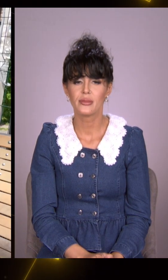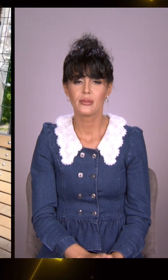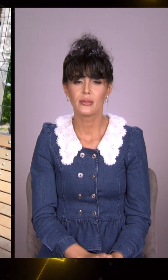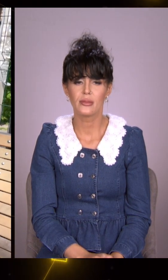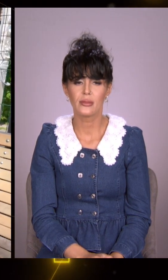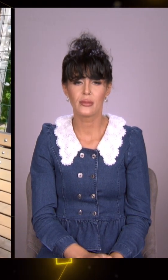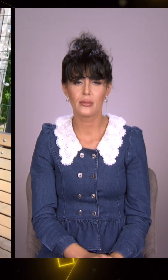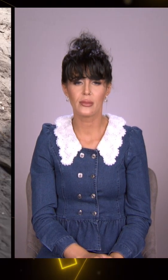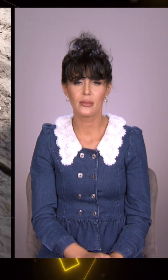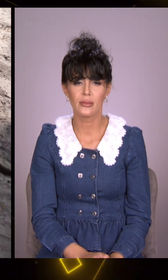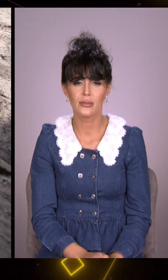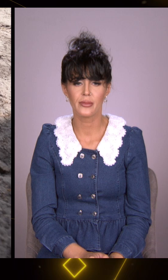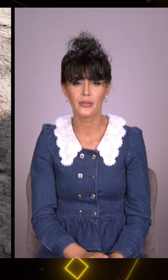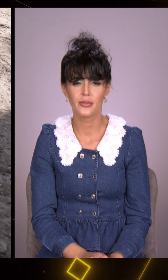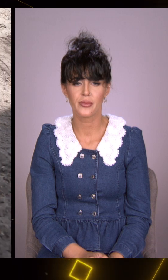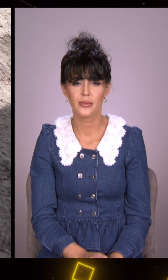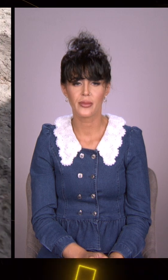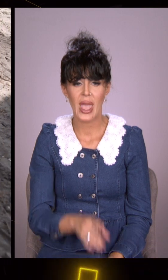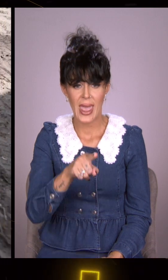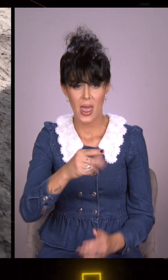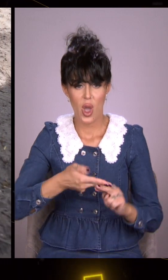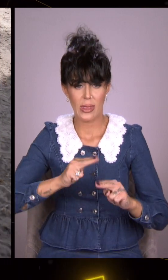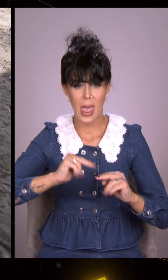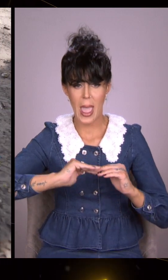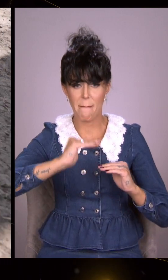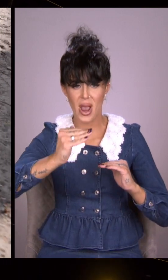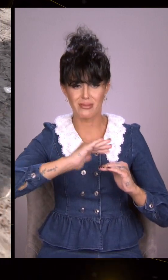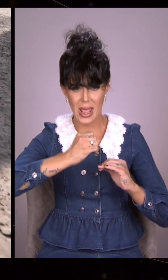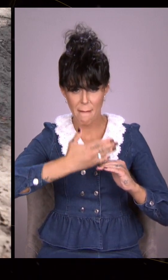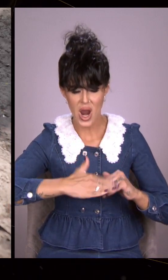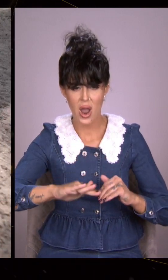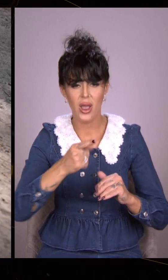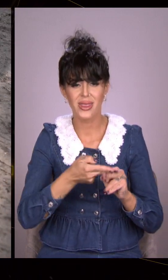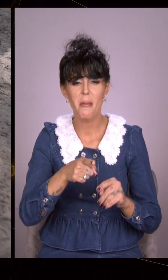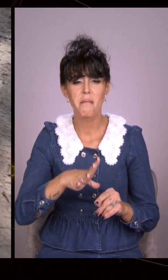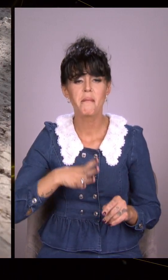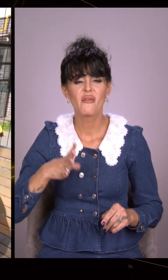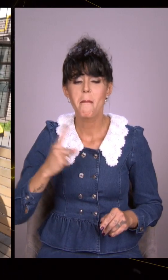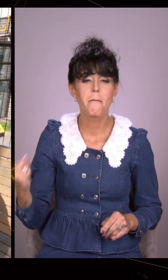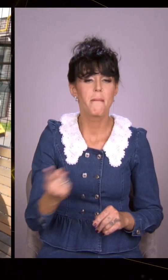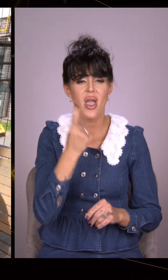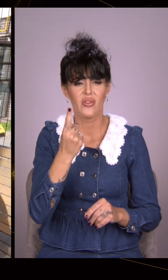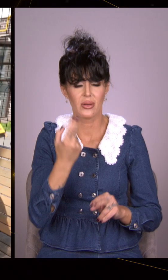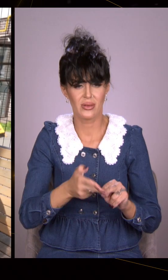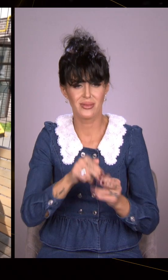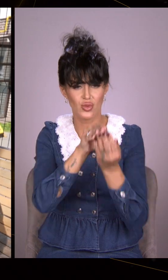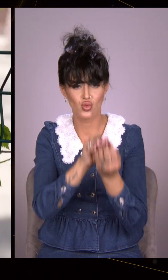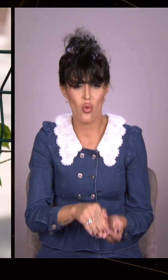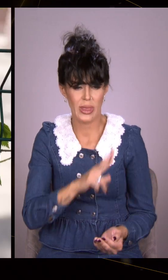Угу. Ось навіть ця ямка ще є. Ось ця ще ямка, вона повністю ще не загорнута. І на цьому